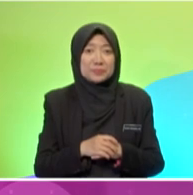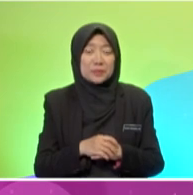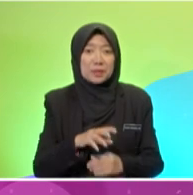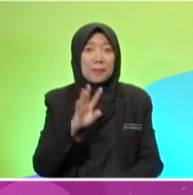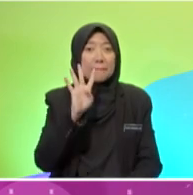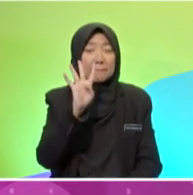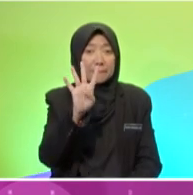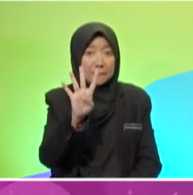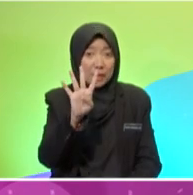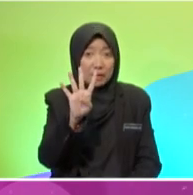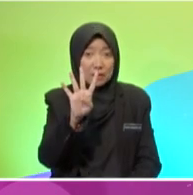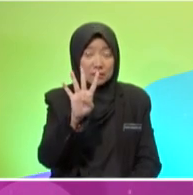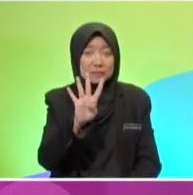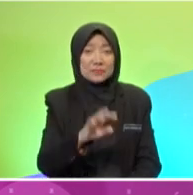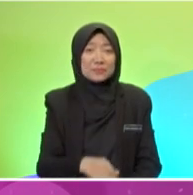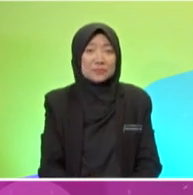4,